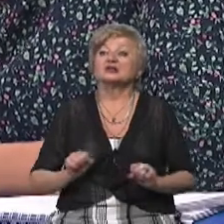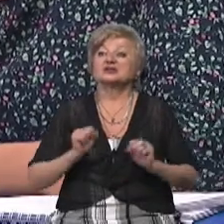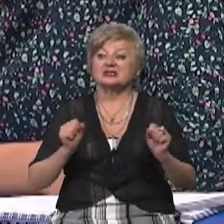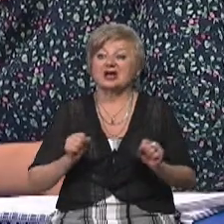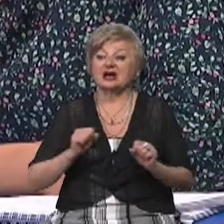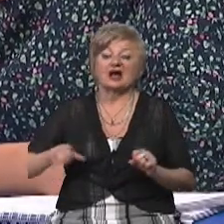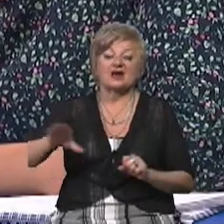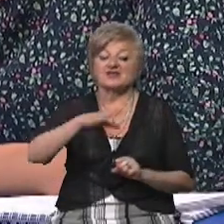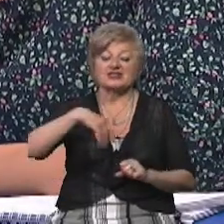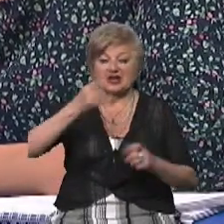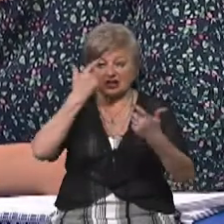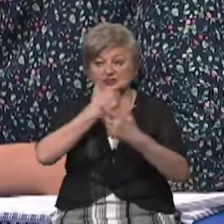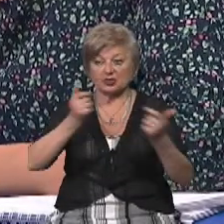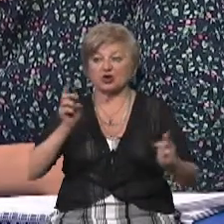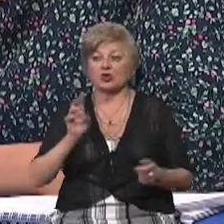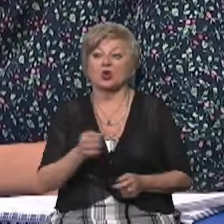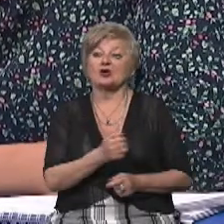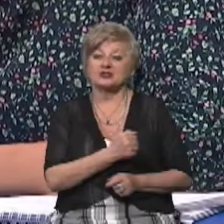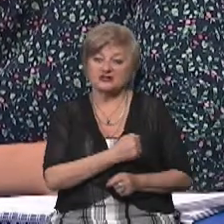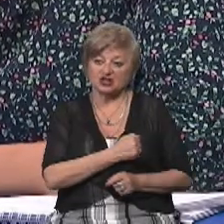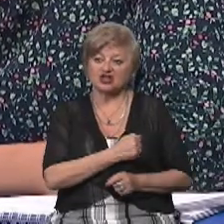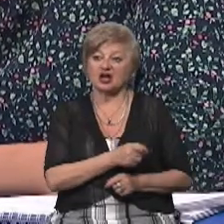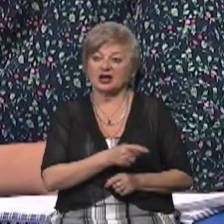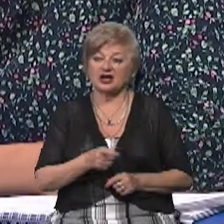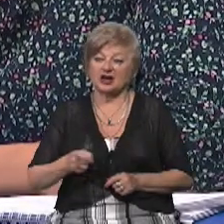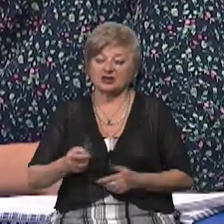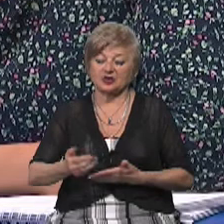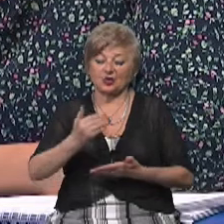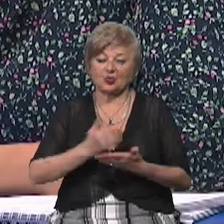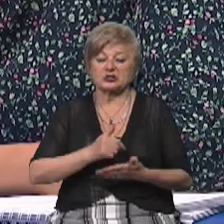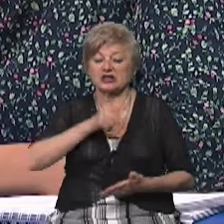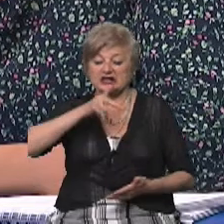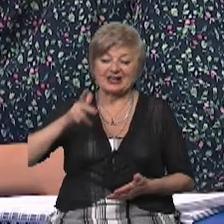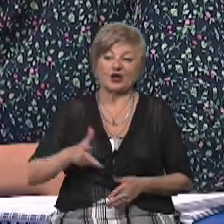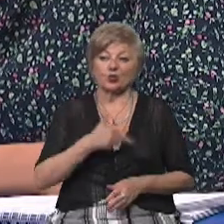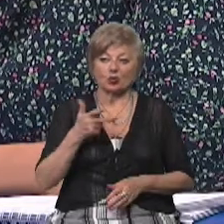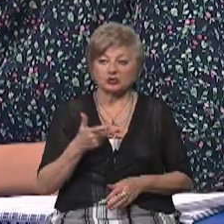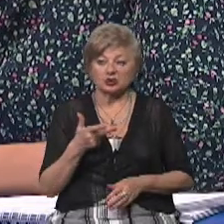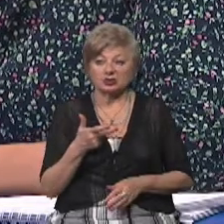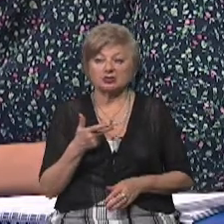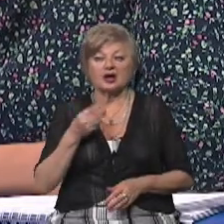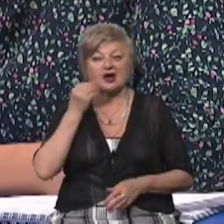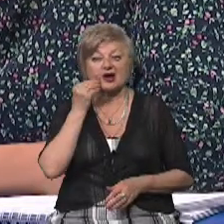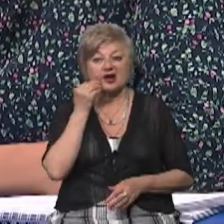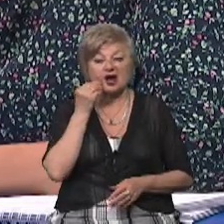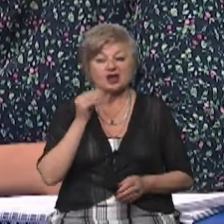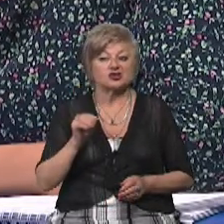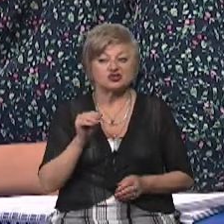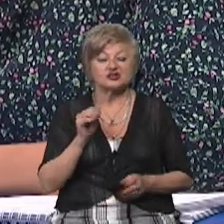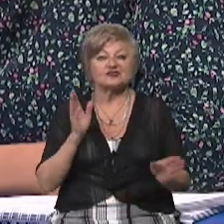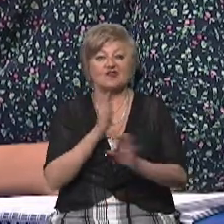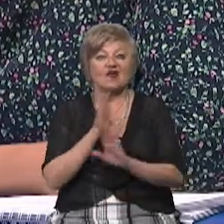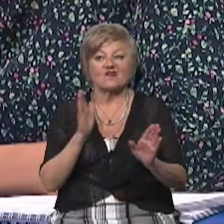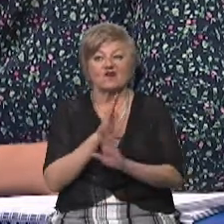стараемся всех проинформировать. Но, к сожалению, вот на протяжении последних 3 лет качество